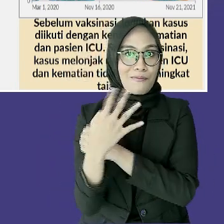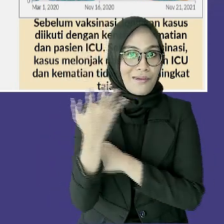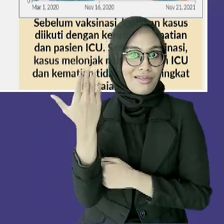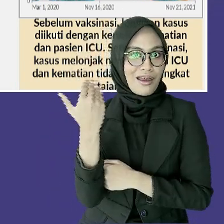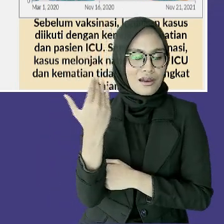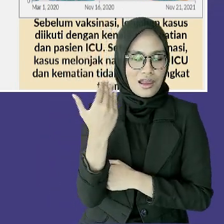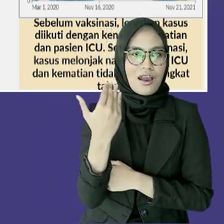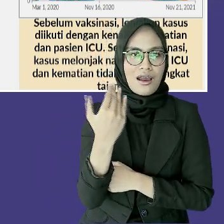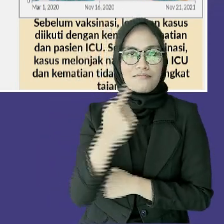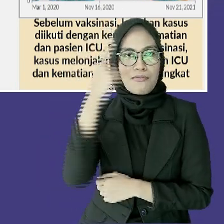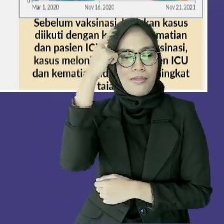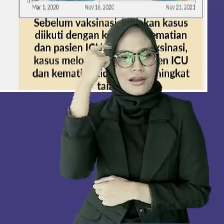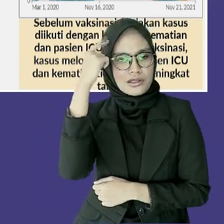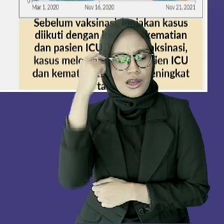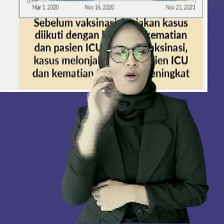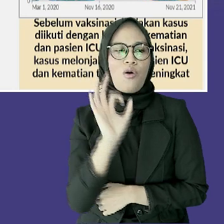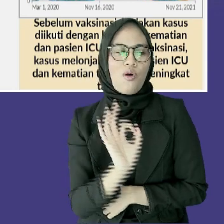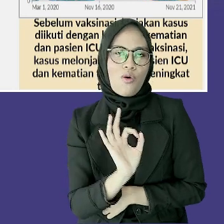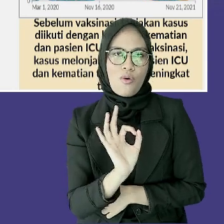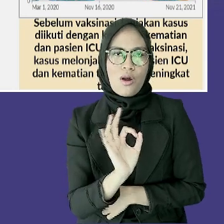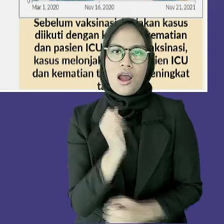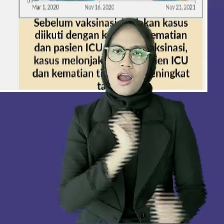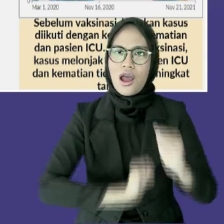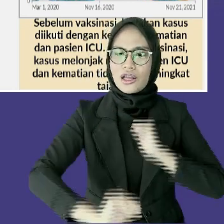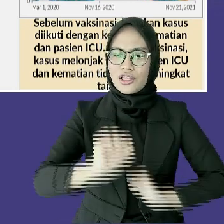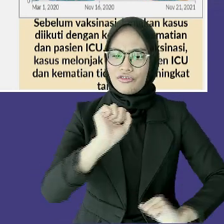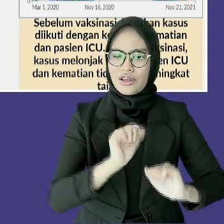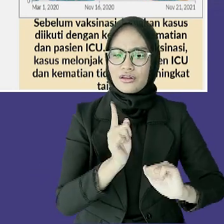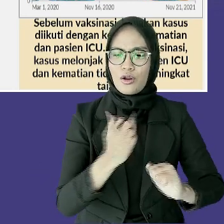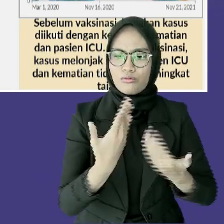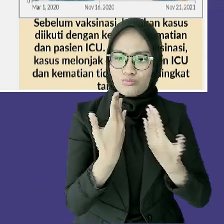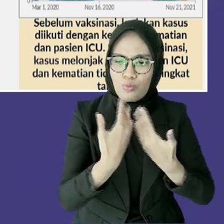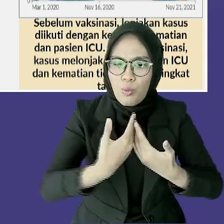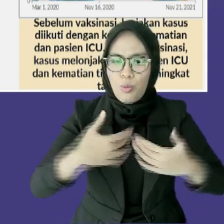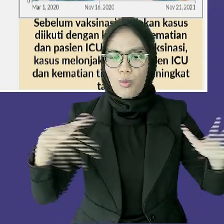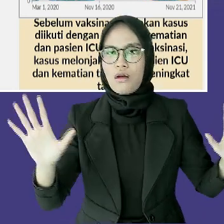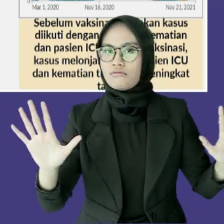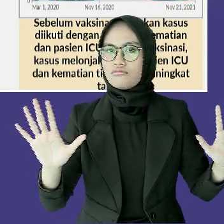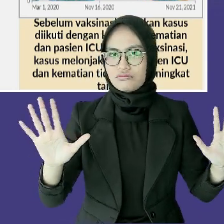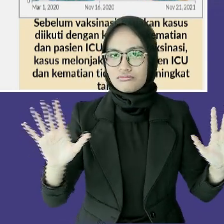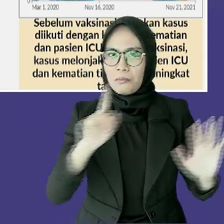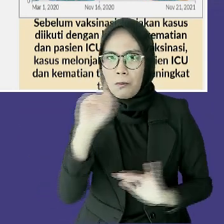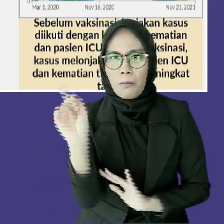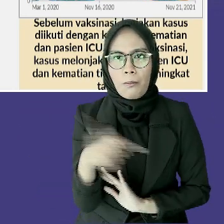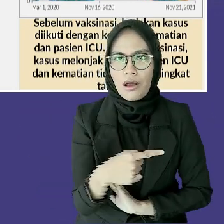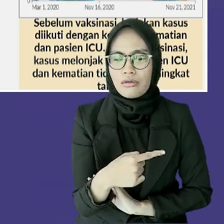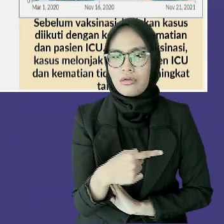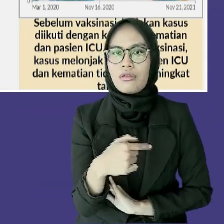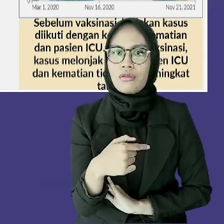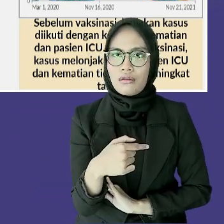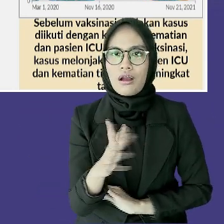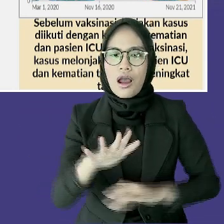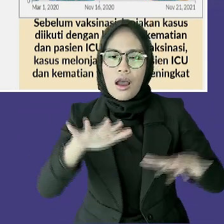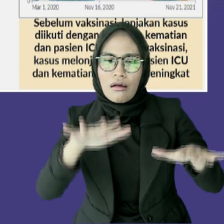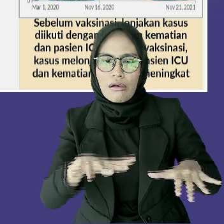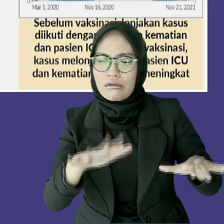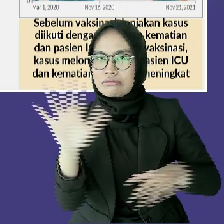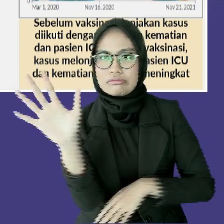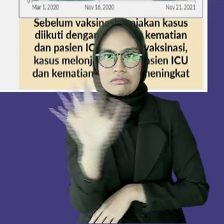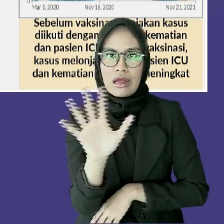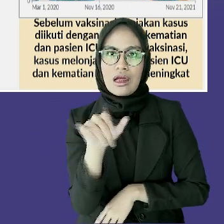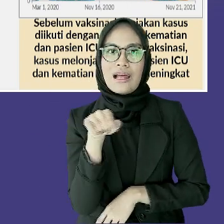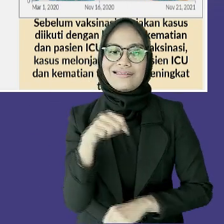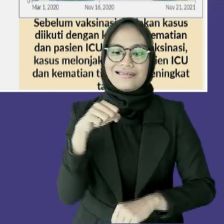bahwa pembukaan aktivitas masyarakat yang terlalu tergesa-gesa dan tidak menerapkan prinsip kehati-hatian